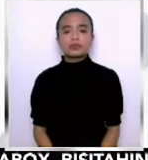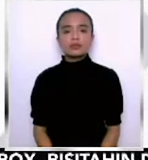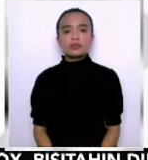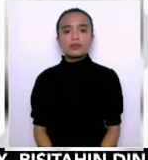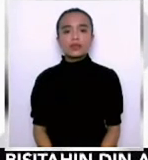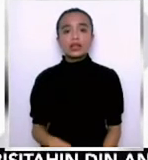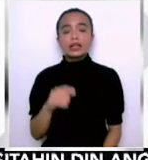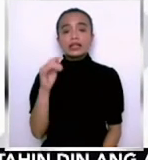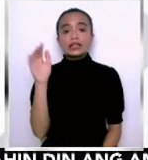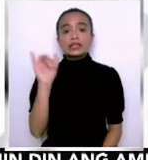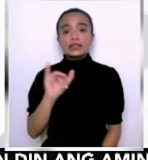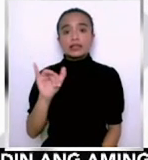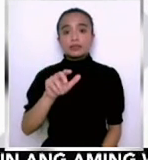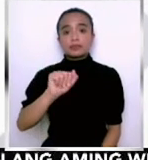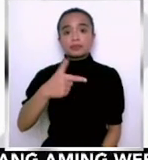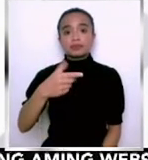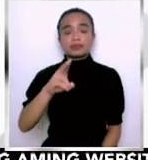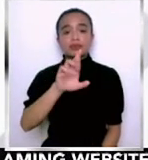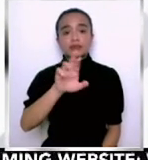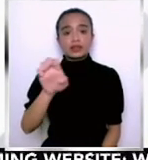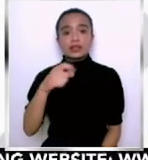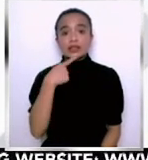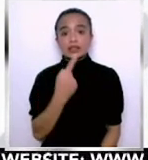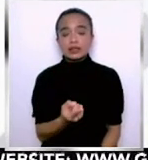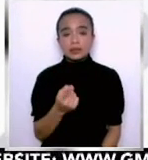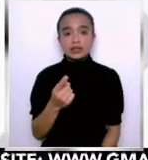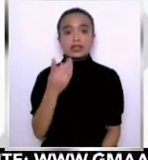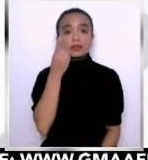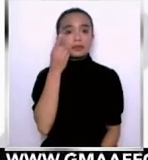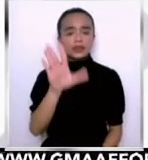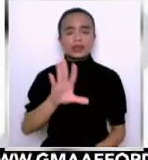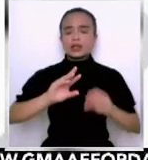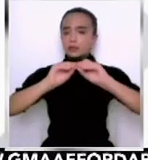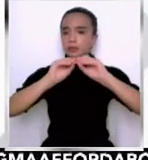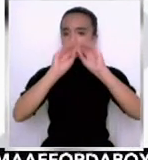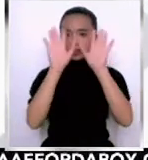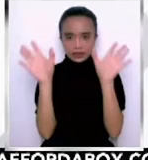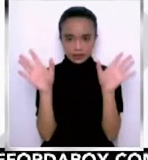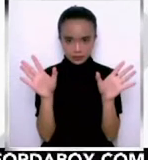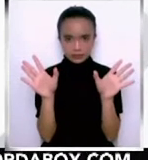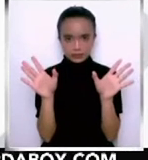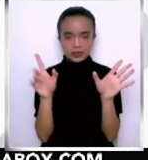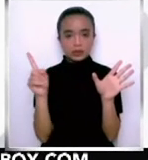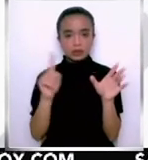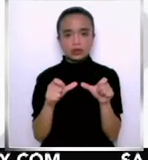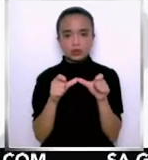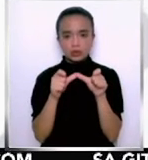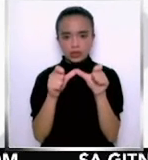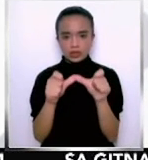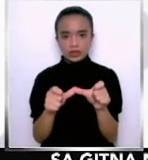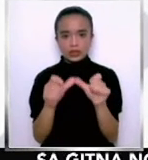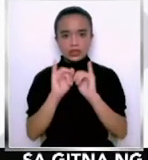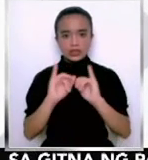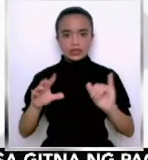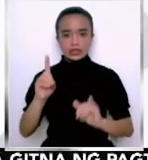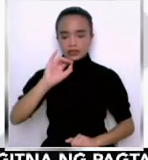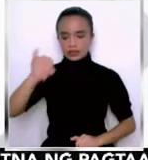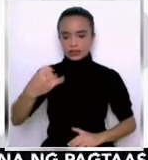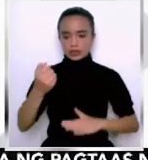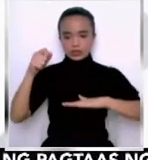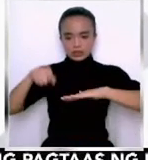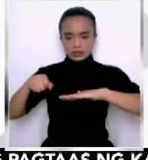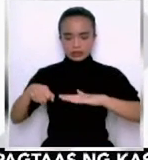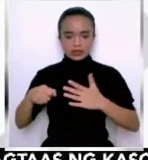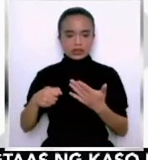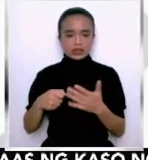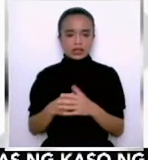ni Aguirre. Sabi rin ni De Lima, malinaw daw na hanggang sa dulo, paninindigan ni Guevara ang anyay mga kasinungalingan at